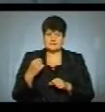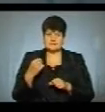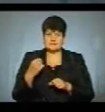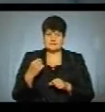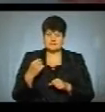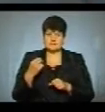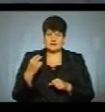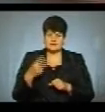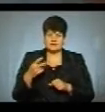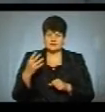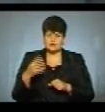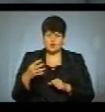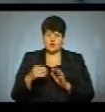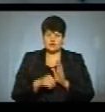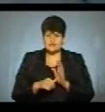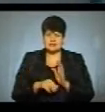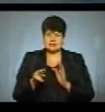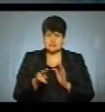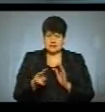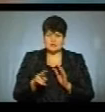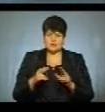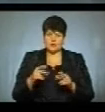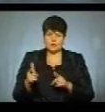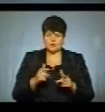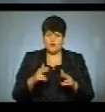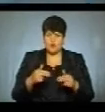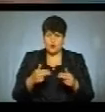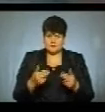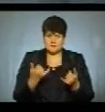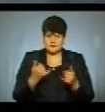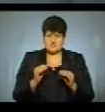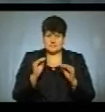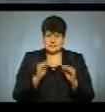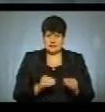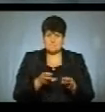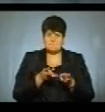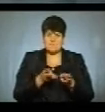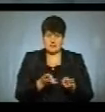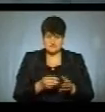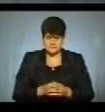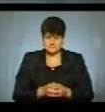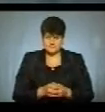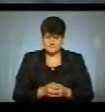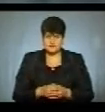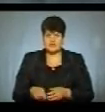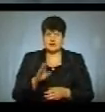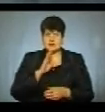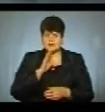60 літр наліплених готових голубців. Зараз вони будуть, закладаємо до п'єца.